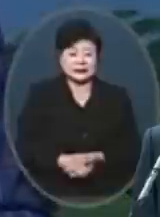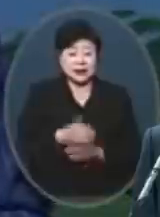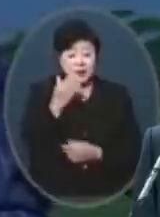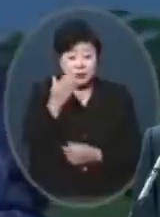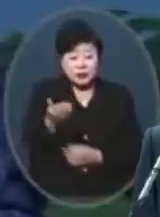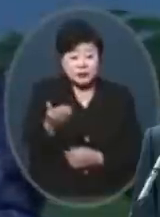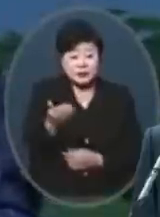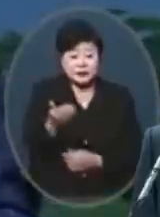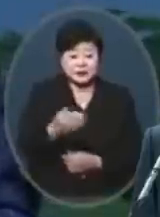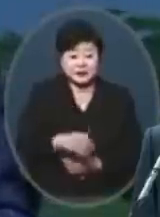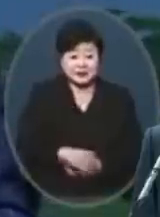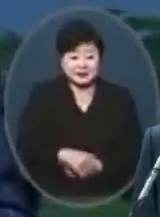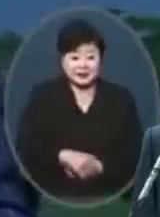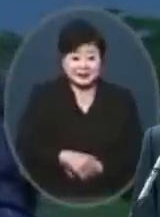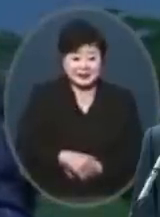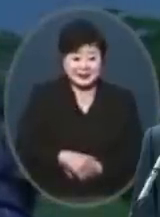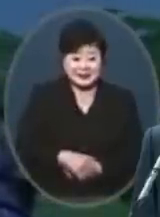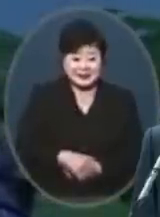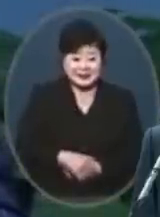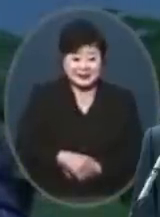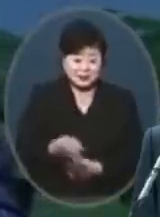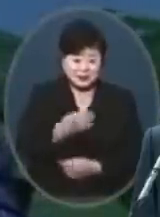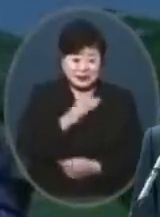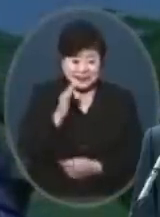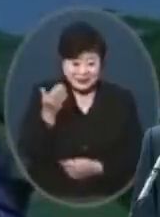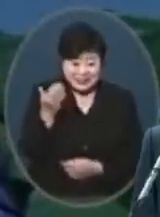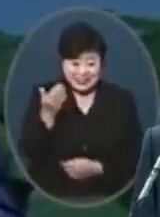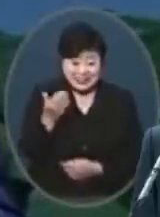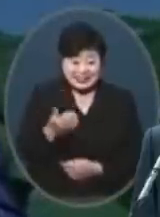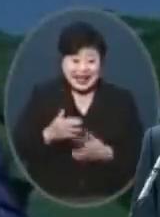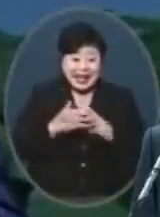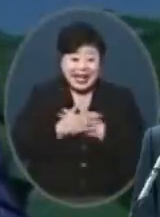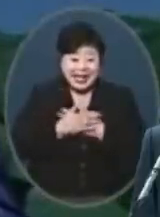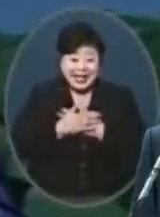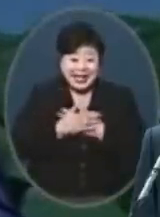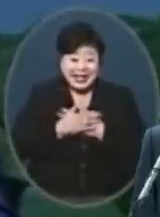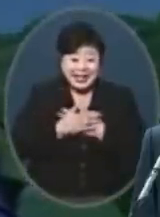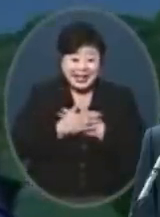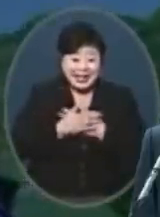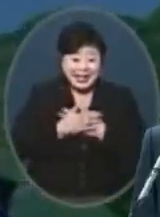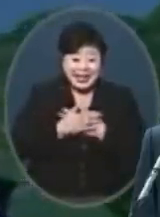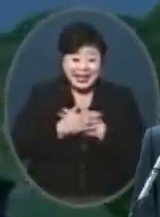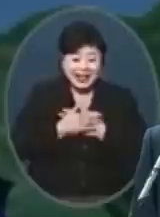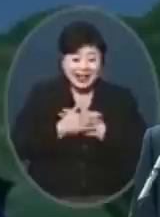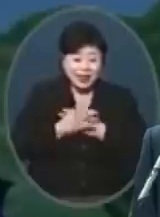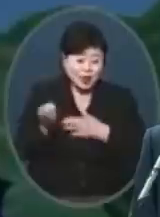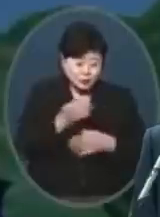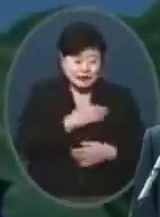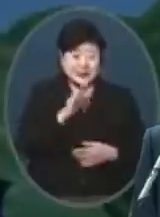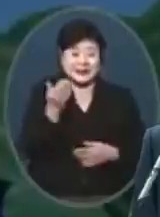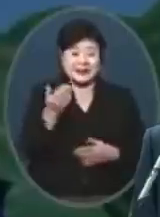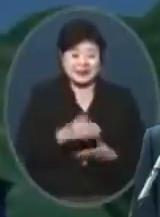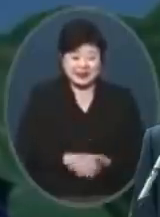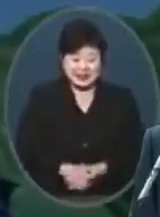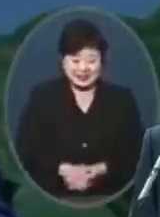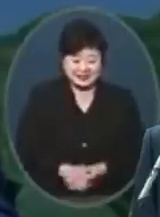여러분은 부유하게 되어야 되는 것입니다. 한 따라 말씀, 내가 부유하게 되어야 되는